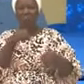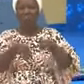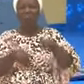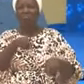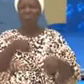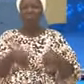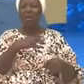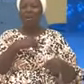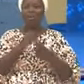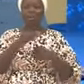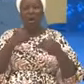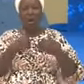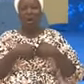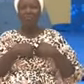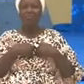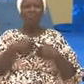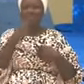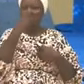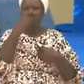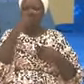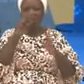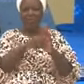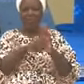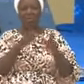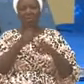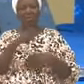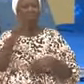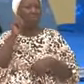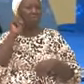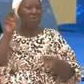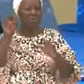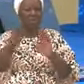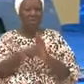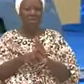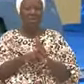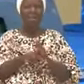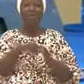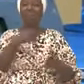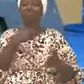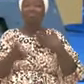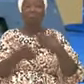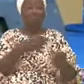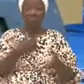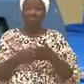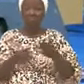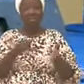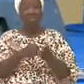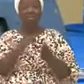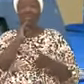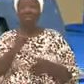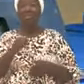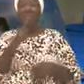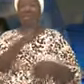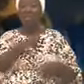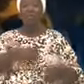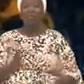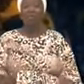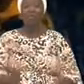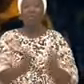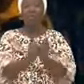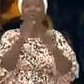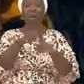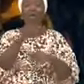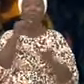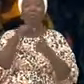et l aveuglement la cécité quel que soit le problème le seigneur va te rencontrer selon